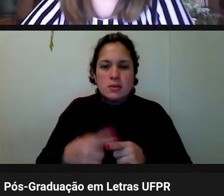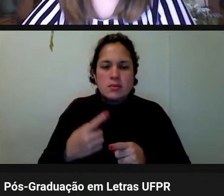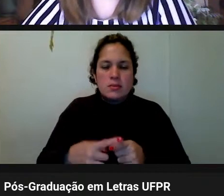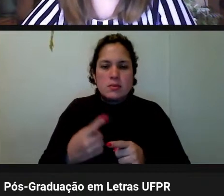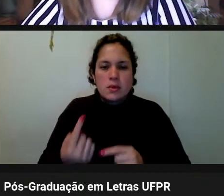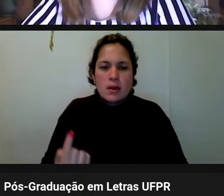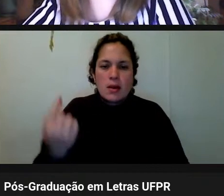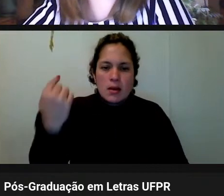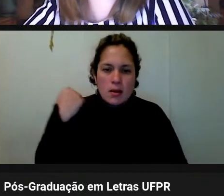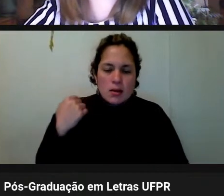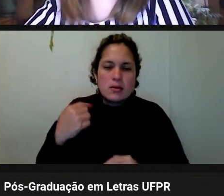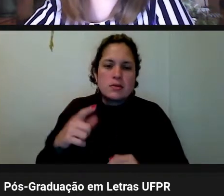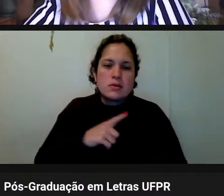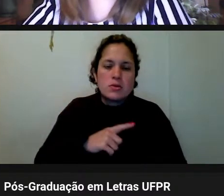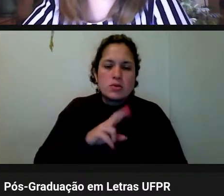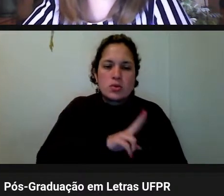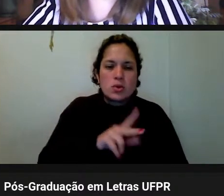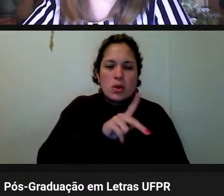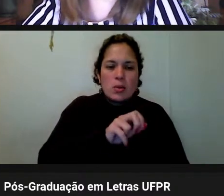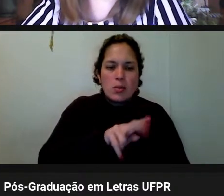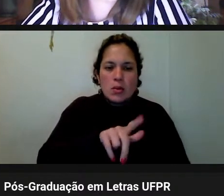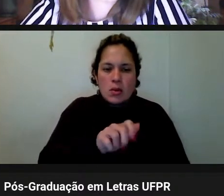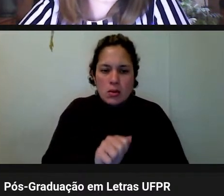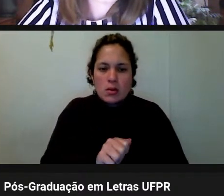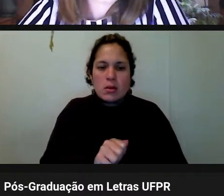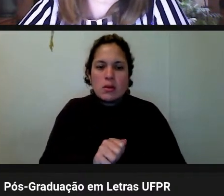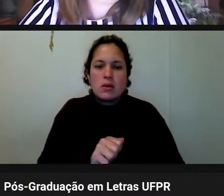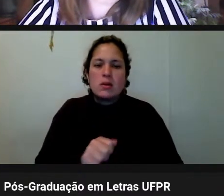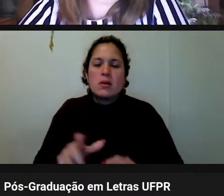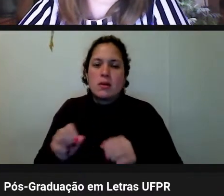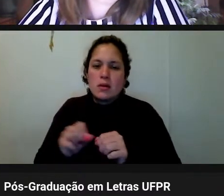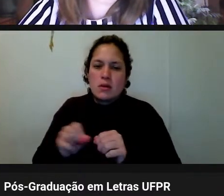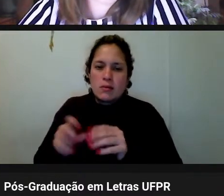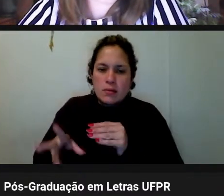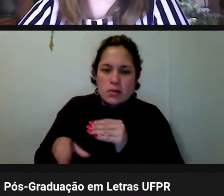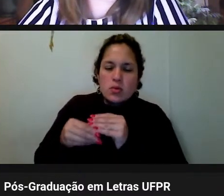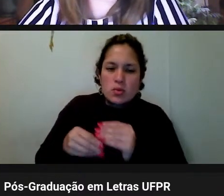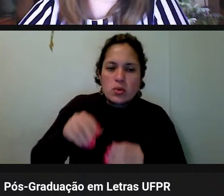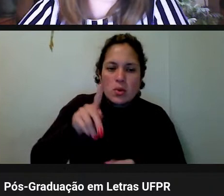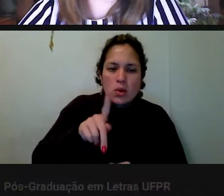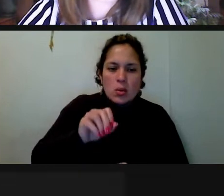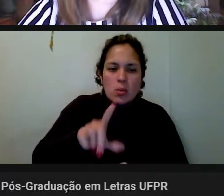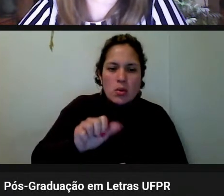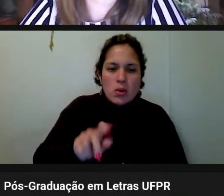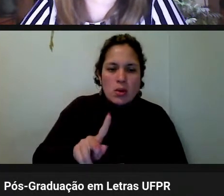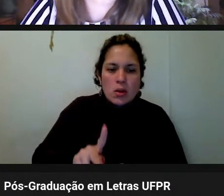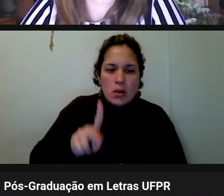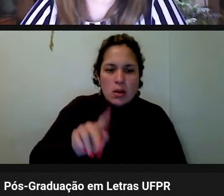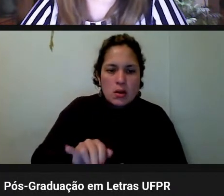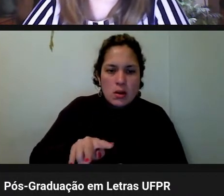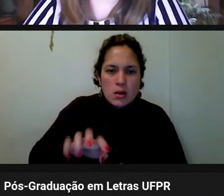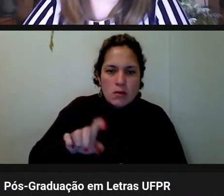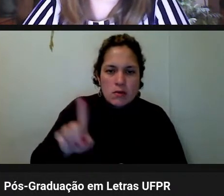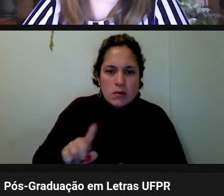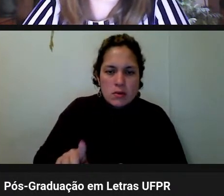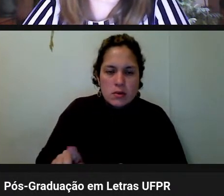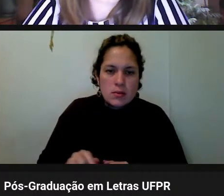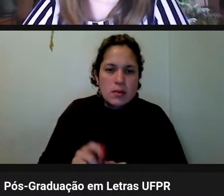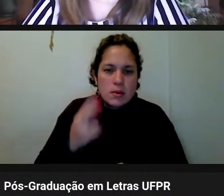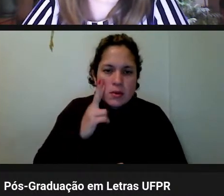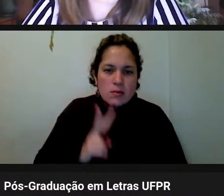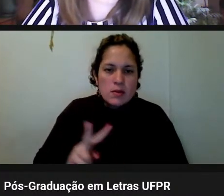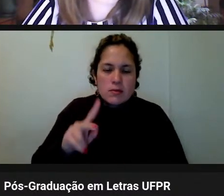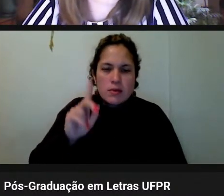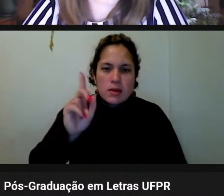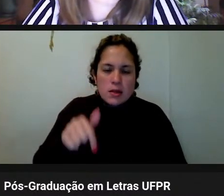antepassado chamava-se Polak e o filho dessa pessoa chamava-se então Polakiewicz. Aqui percebemos que o nome do senhor